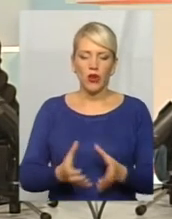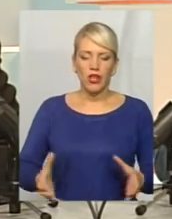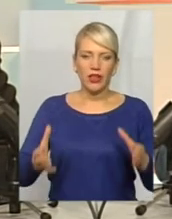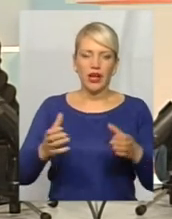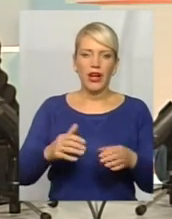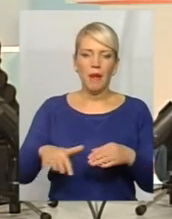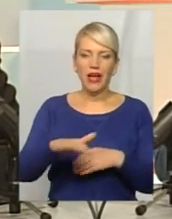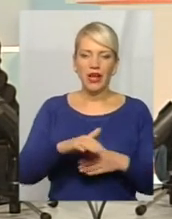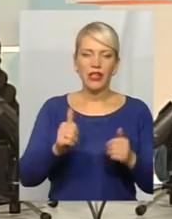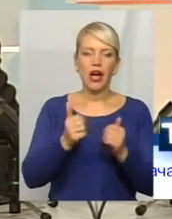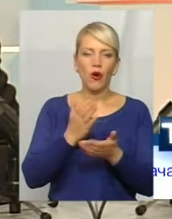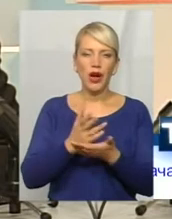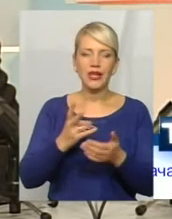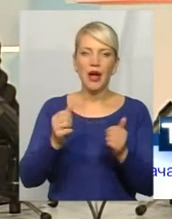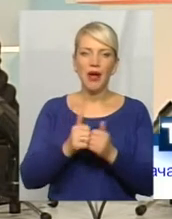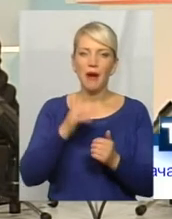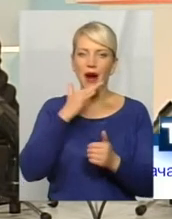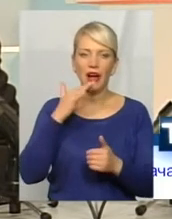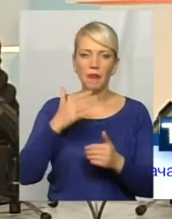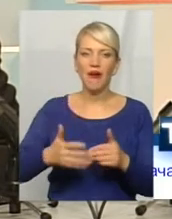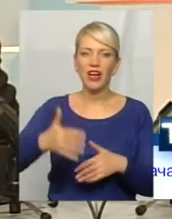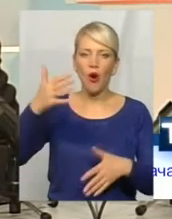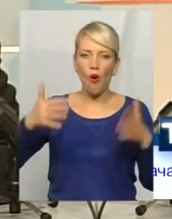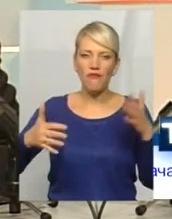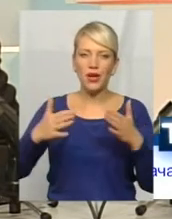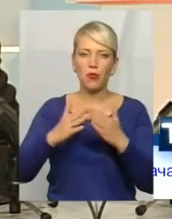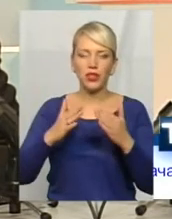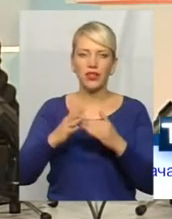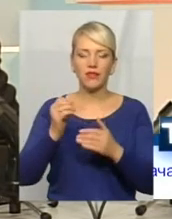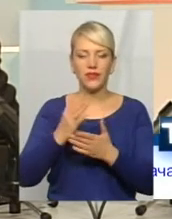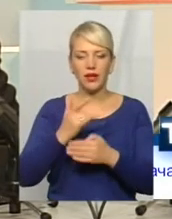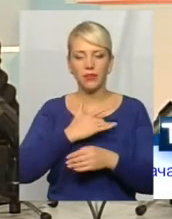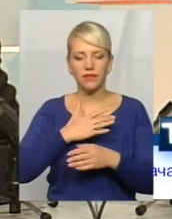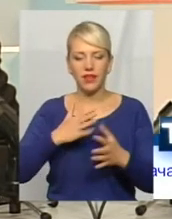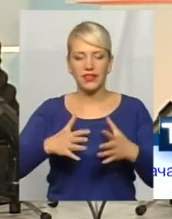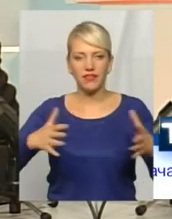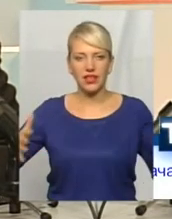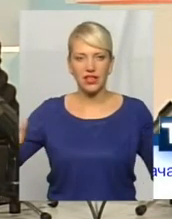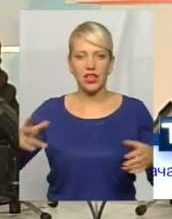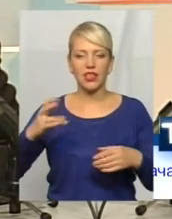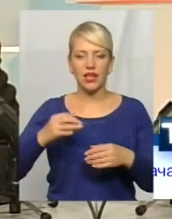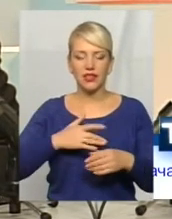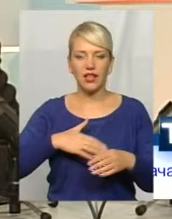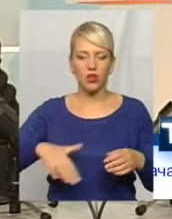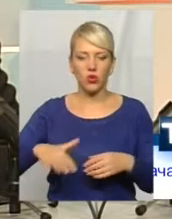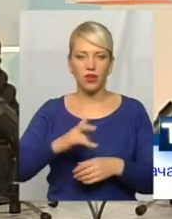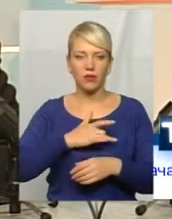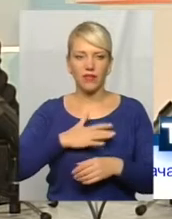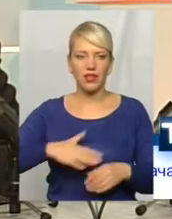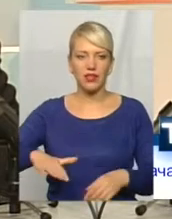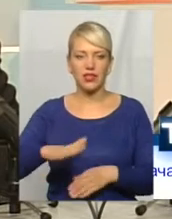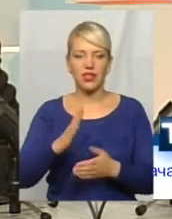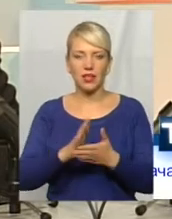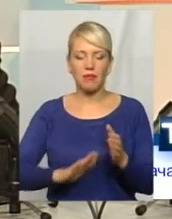які знаходяться біля багатоповерхових житлових будинків. Є приватні сектори більш великі, але і на території тих приватних секторів є